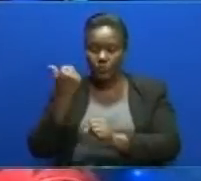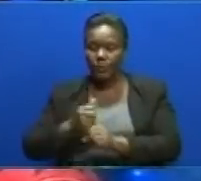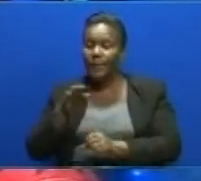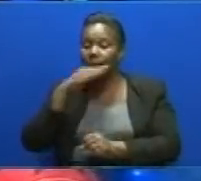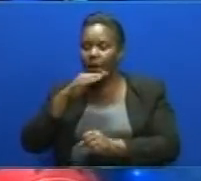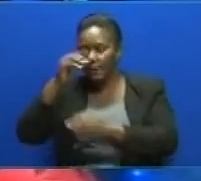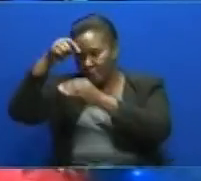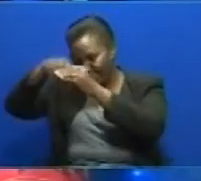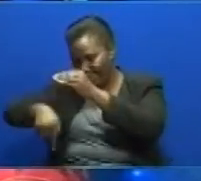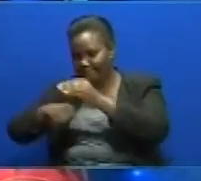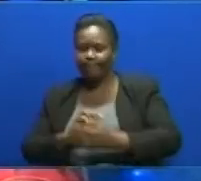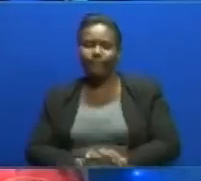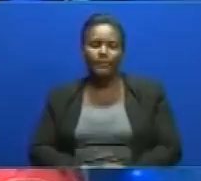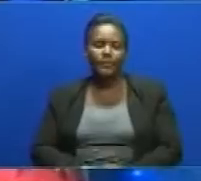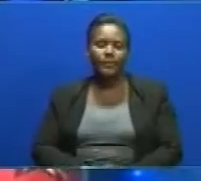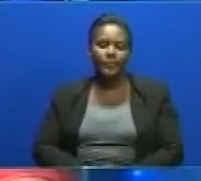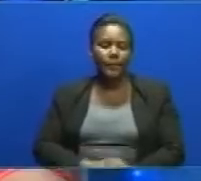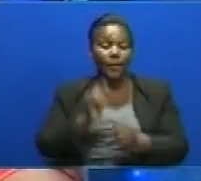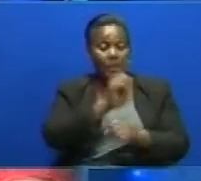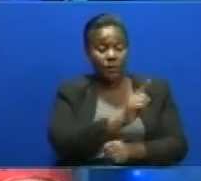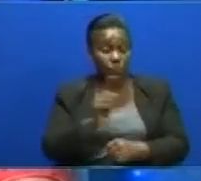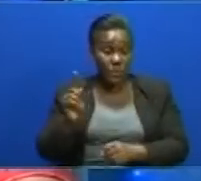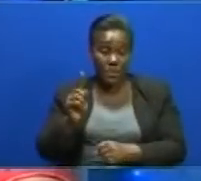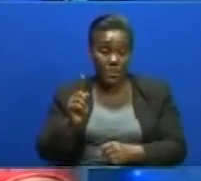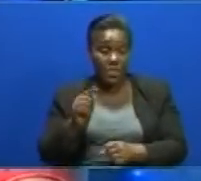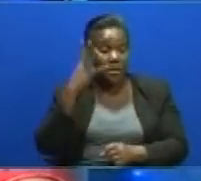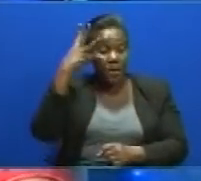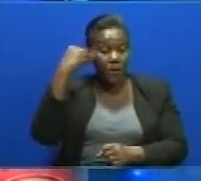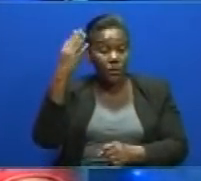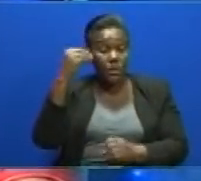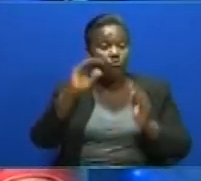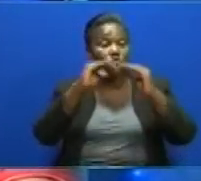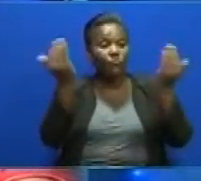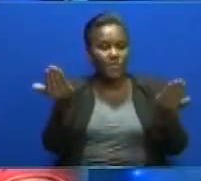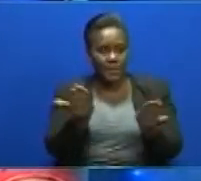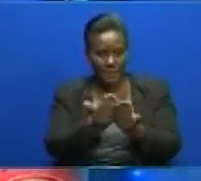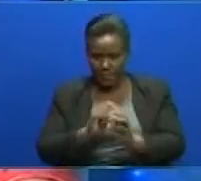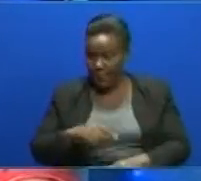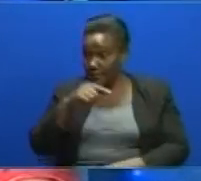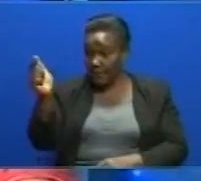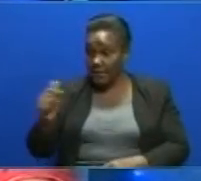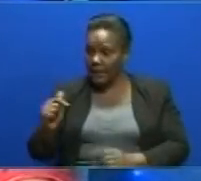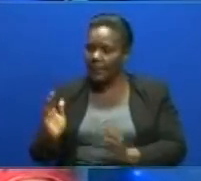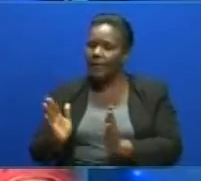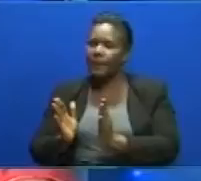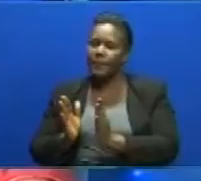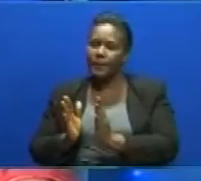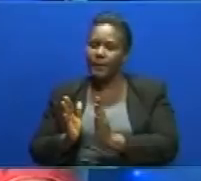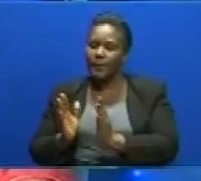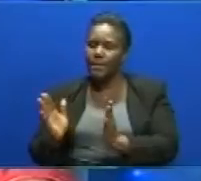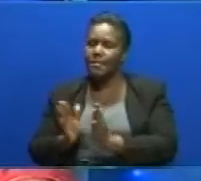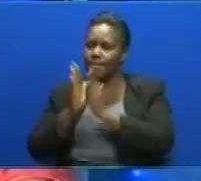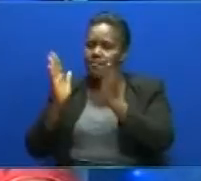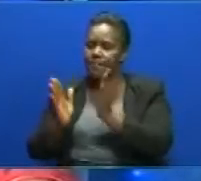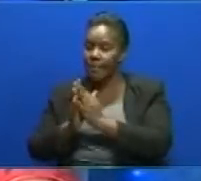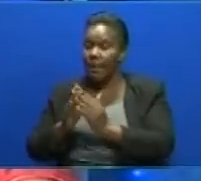kina. Ikiwa ni wiki ya kuadhimisha siku ya ukimwi duniani, Tanzania inaadhimisha miaka 36 tangu